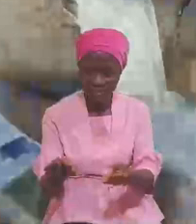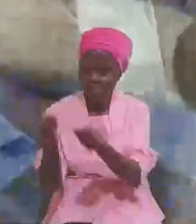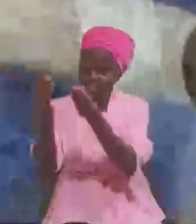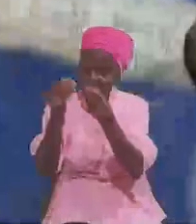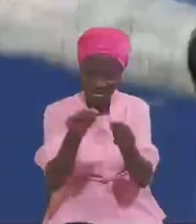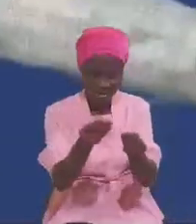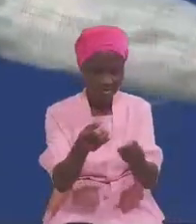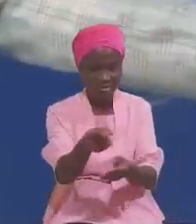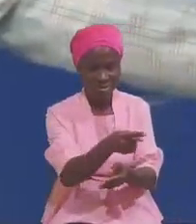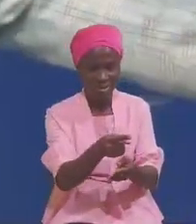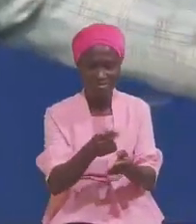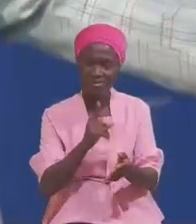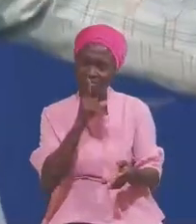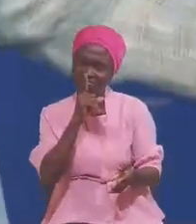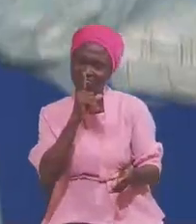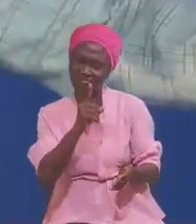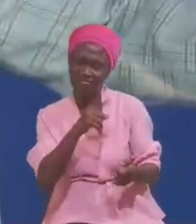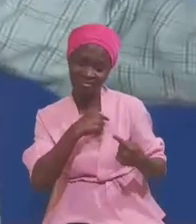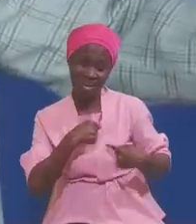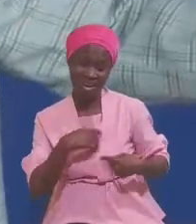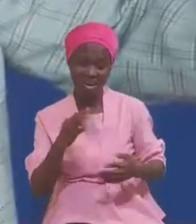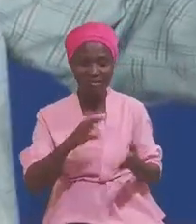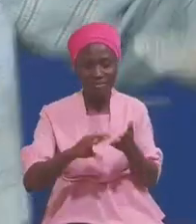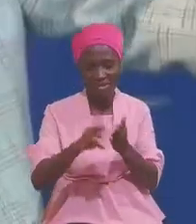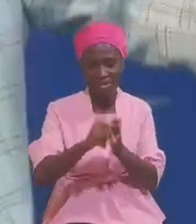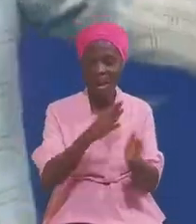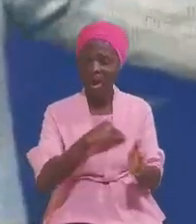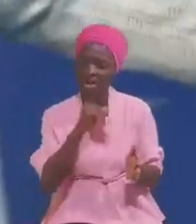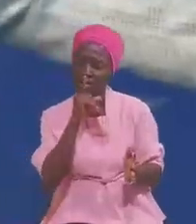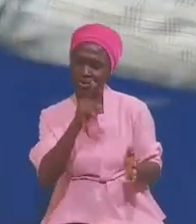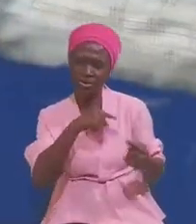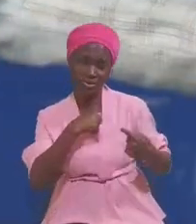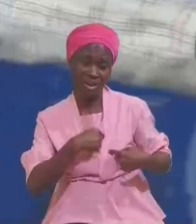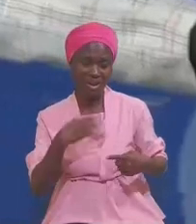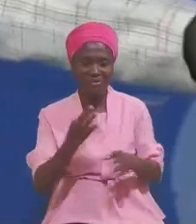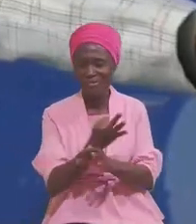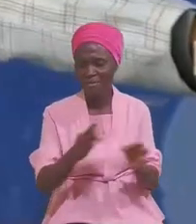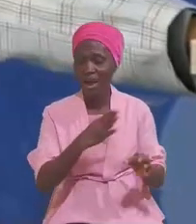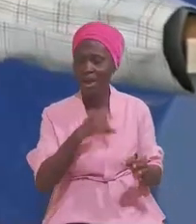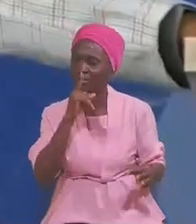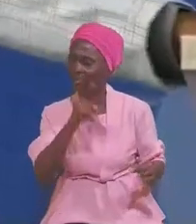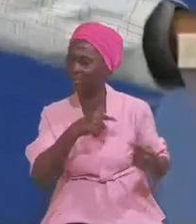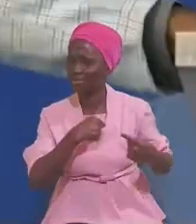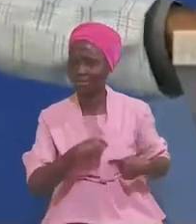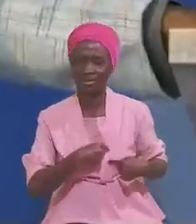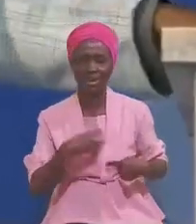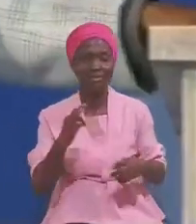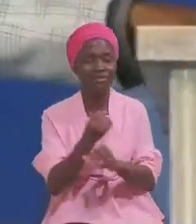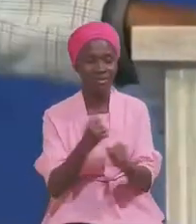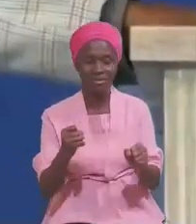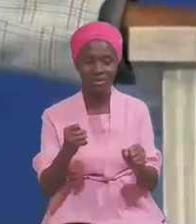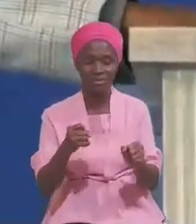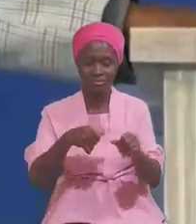du pardon et l'assurance d'être libéré et l'assurance du salut. Confirme